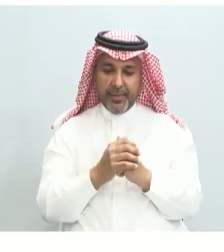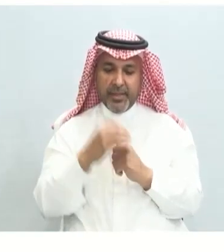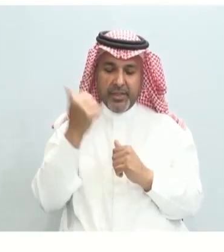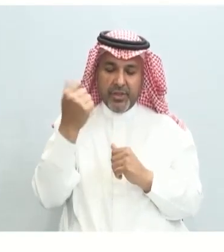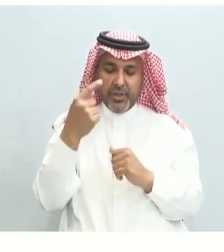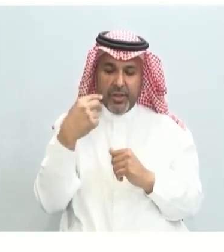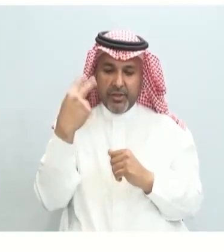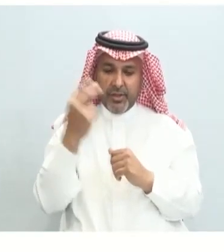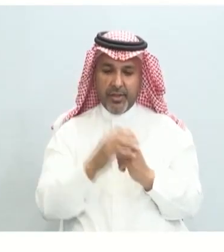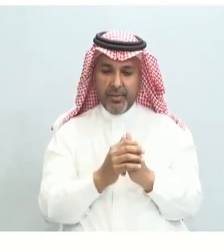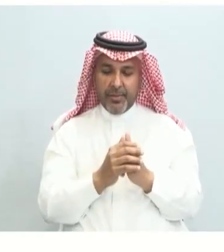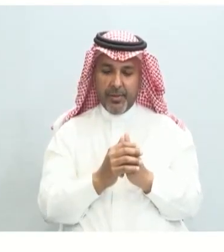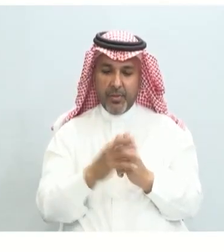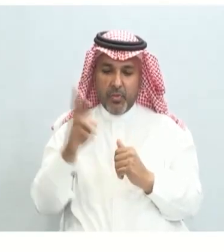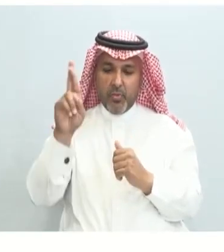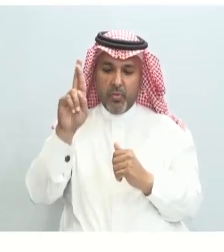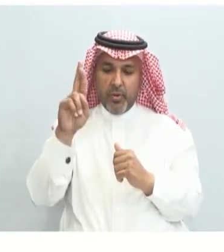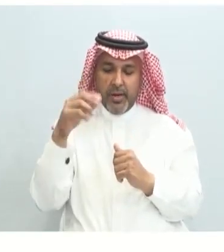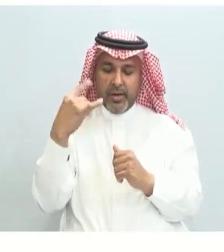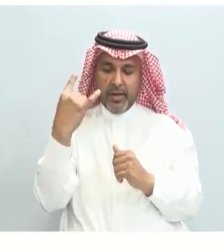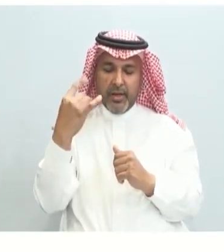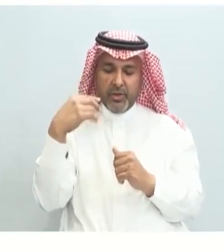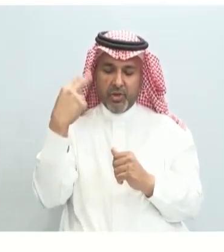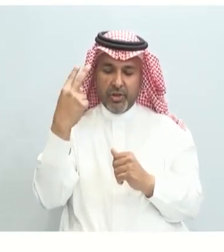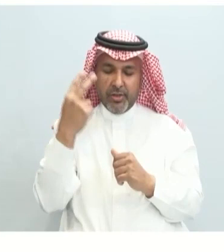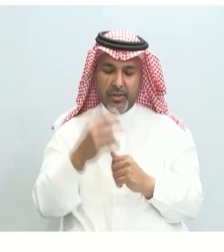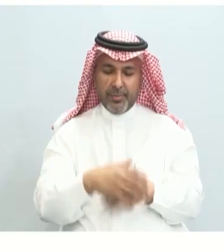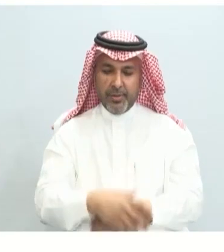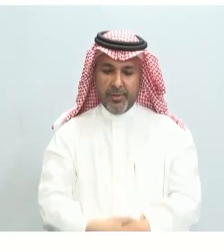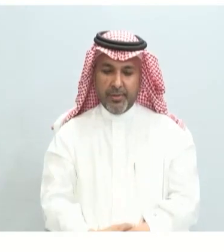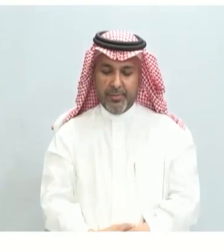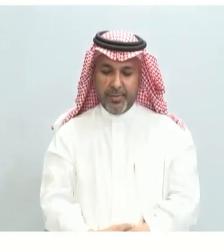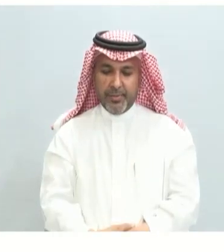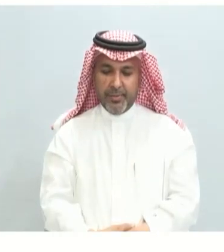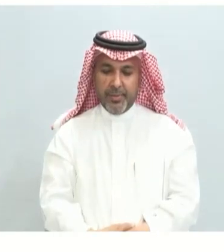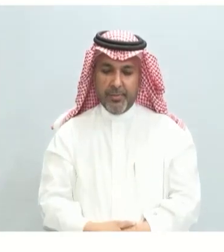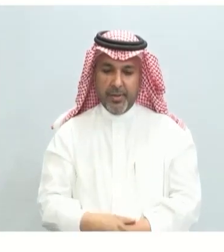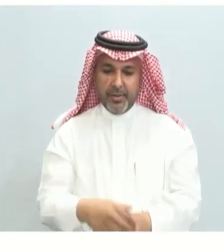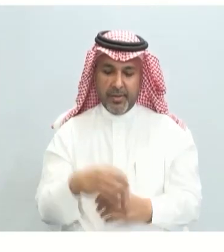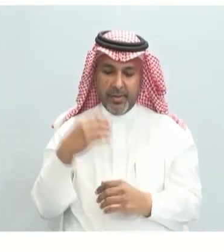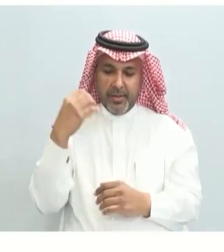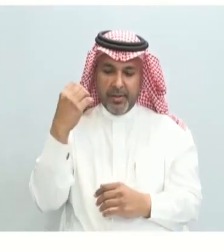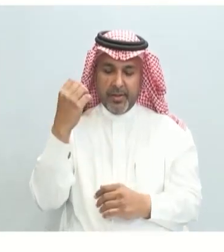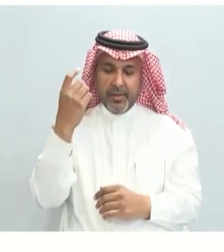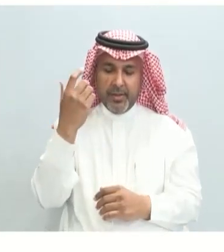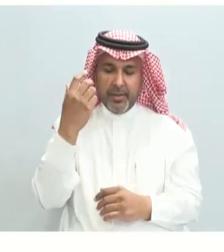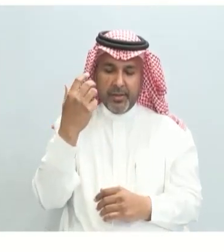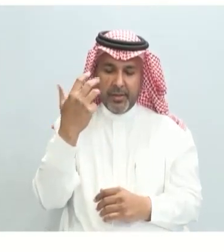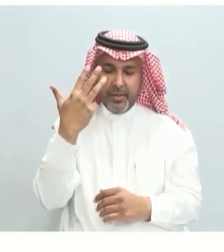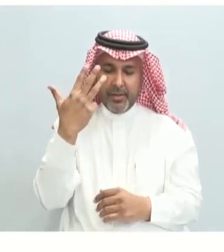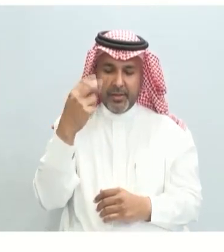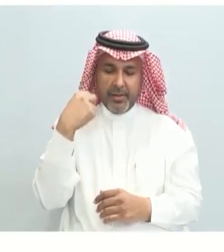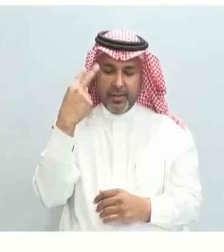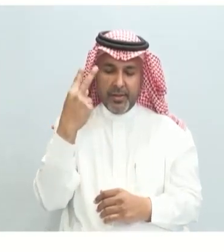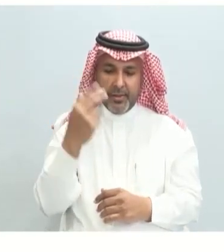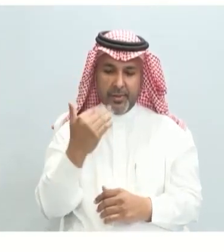16 تربيع ناقص 10.1 تربيع ناقص ت تربيع